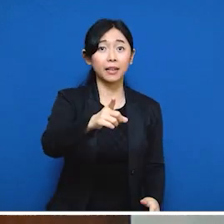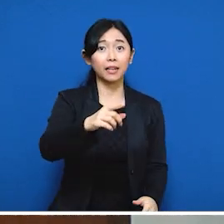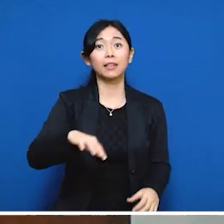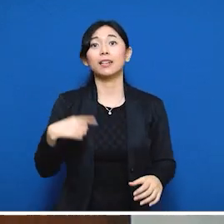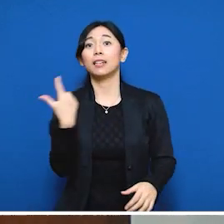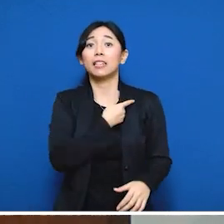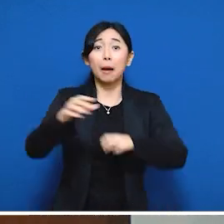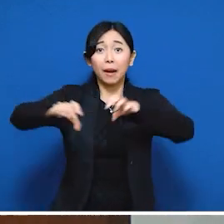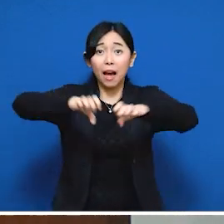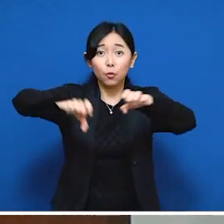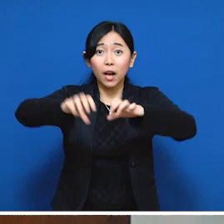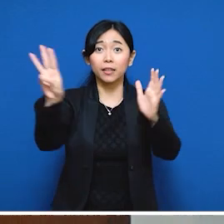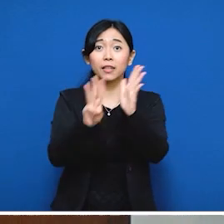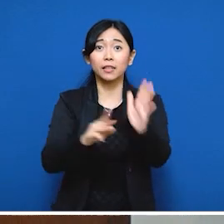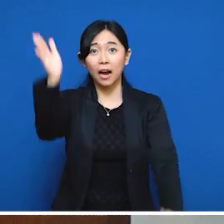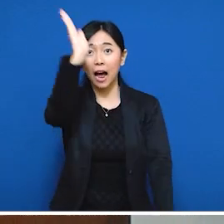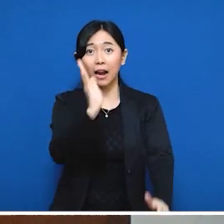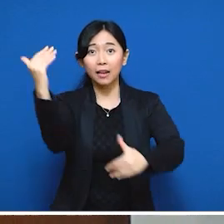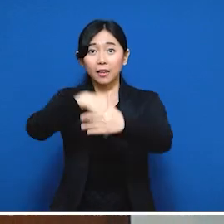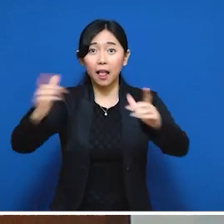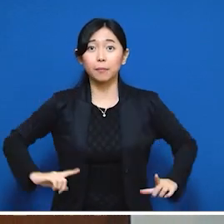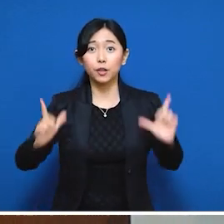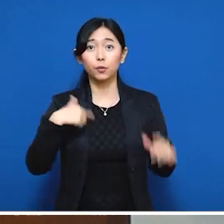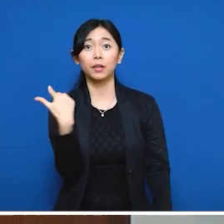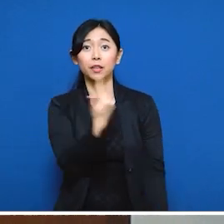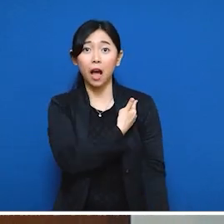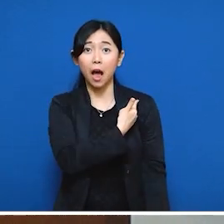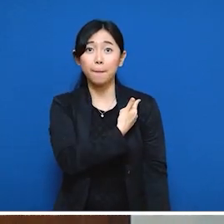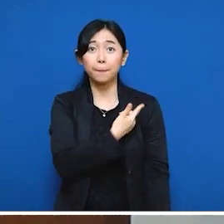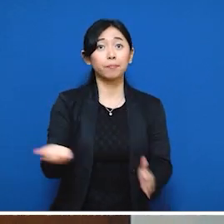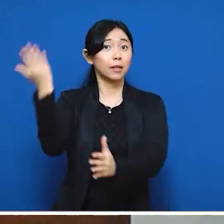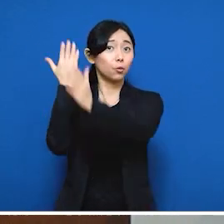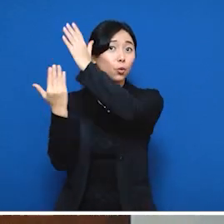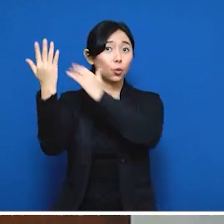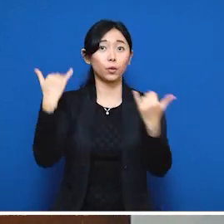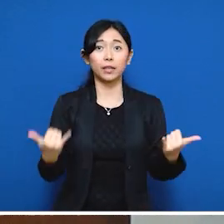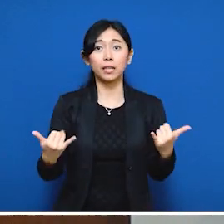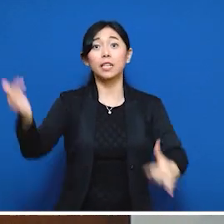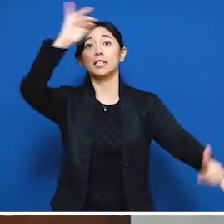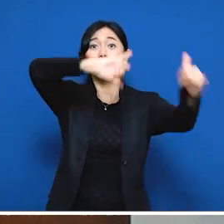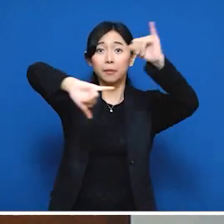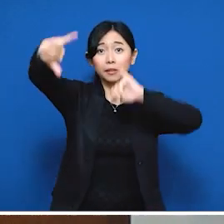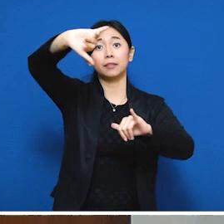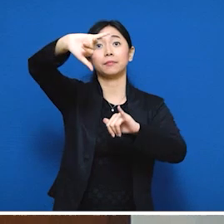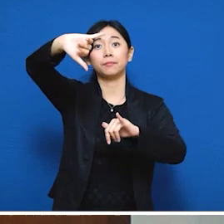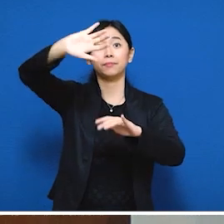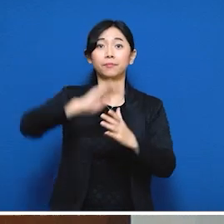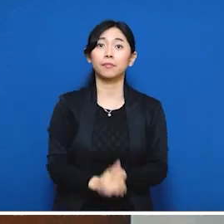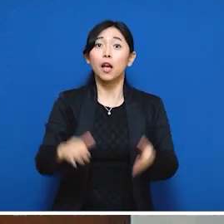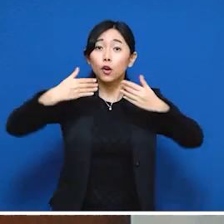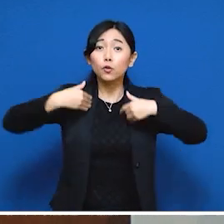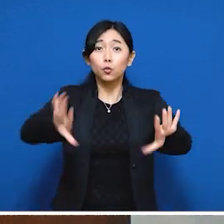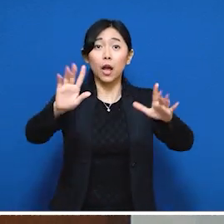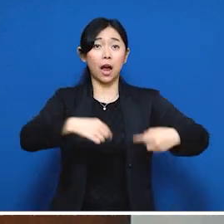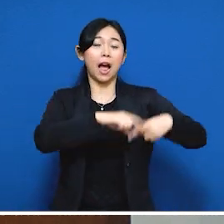melakukan kehendak Allah di dalam hidup kita, dulu, kini, dan selama-lamanya.